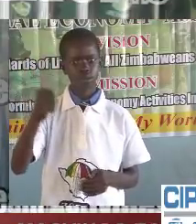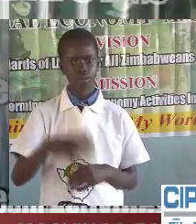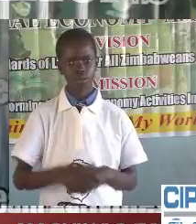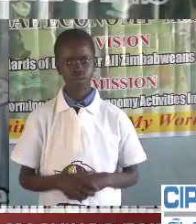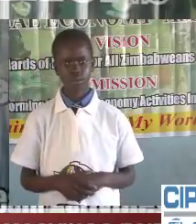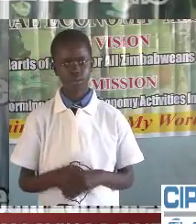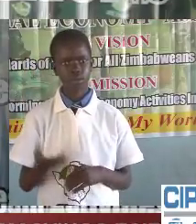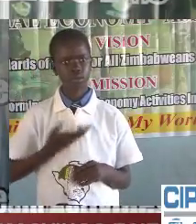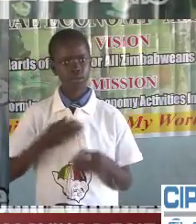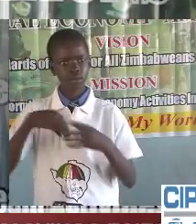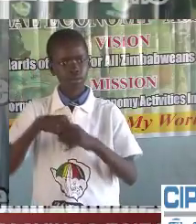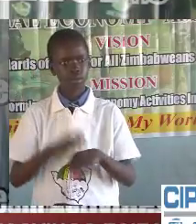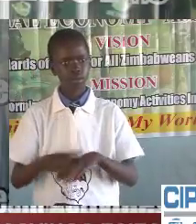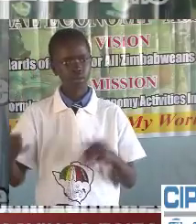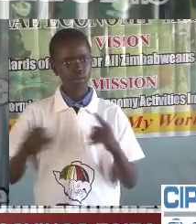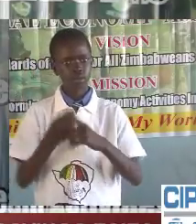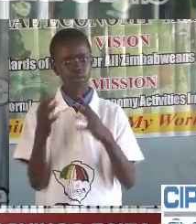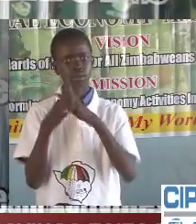Chivandikwa. Sanganai nevanhu.